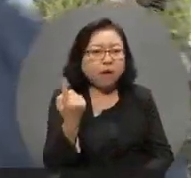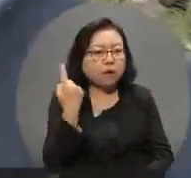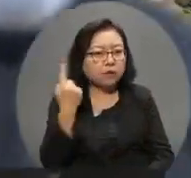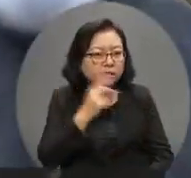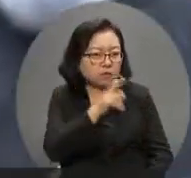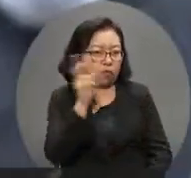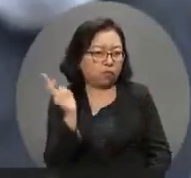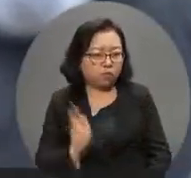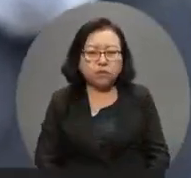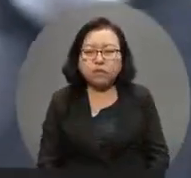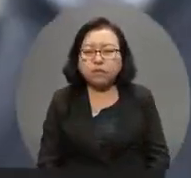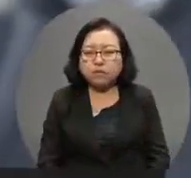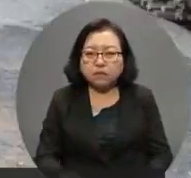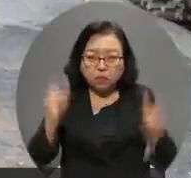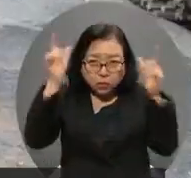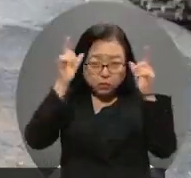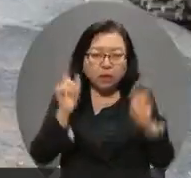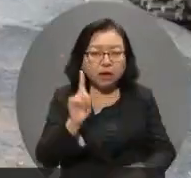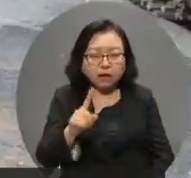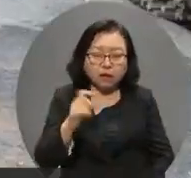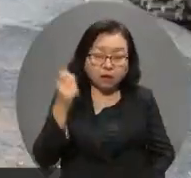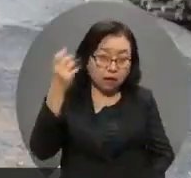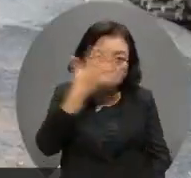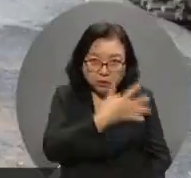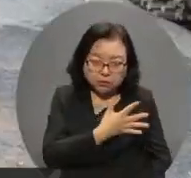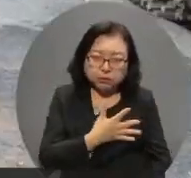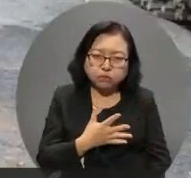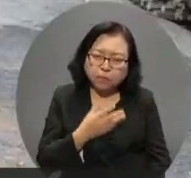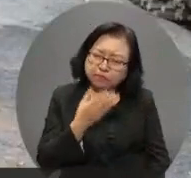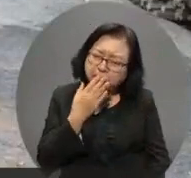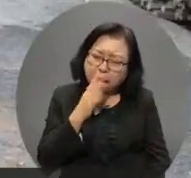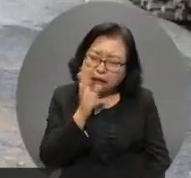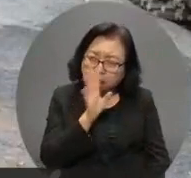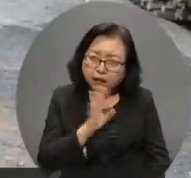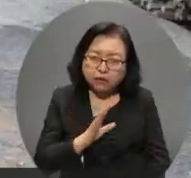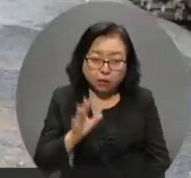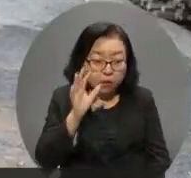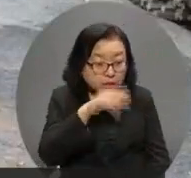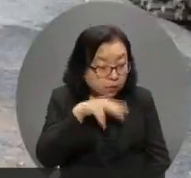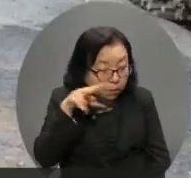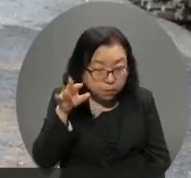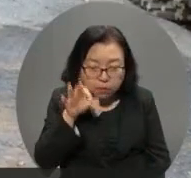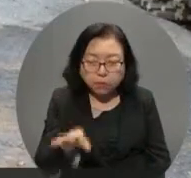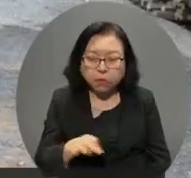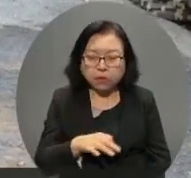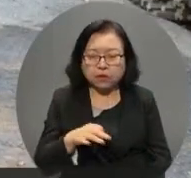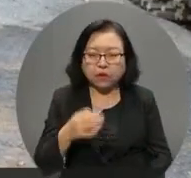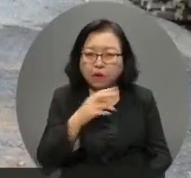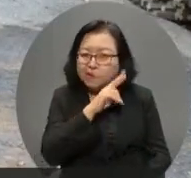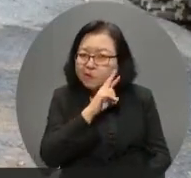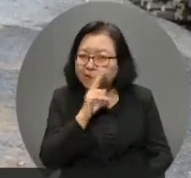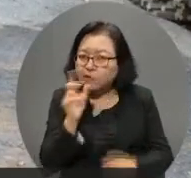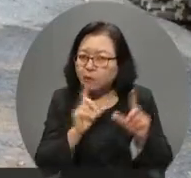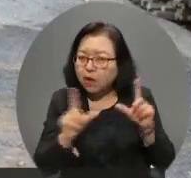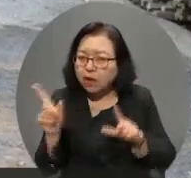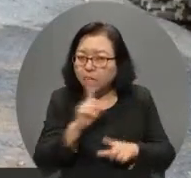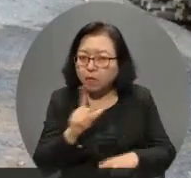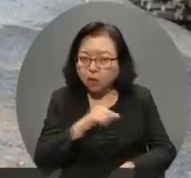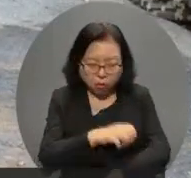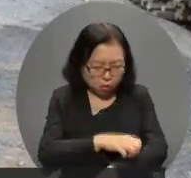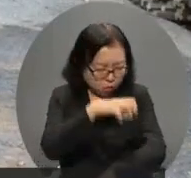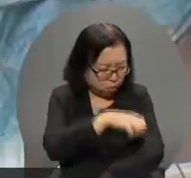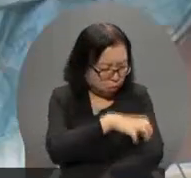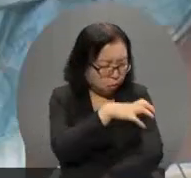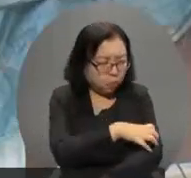오후. 소 한 마리가 갑자기 식욕을 잃어 살펴보니 몸에서 의심 증상 중에 하나인 혹이 10여 개나 발견된